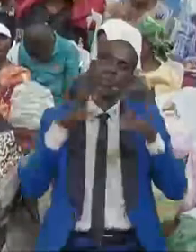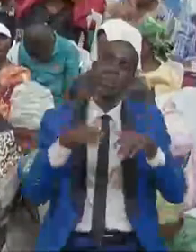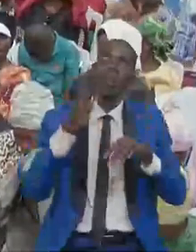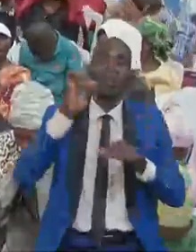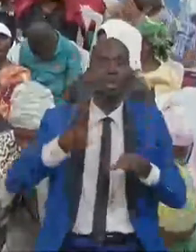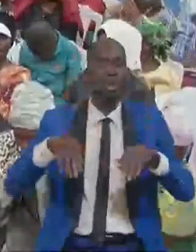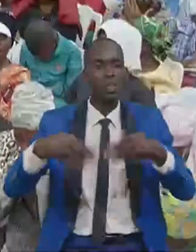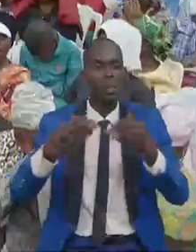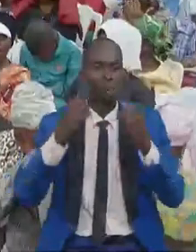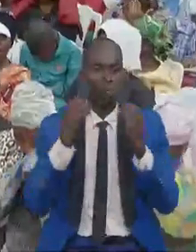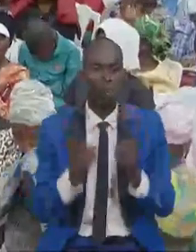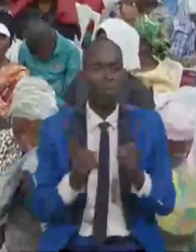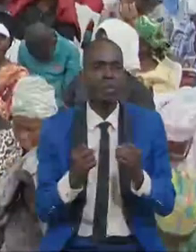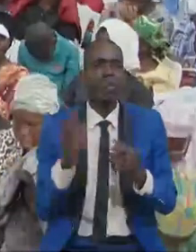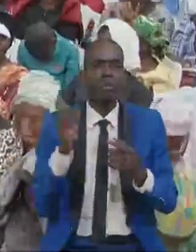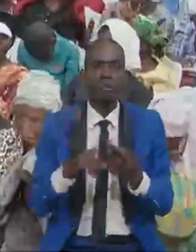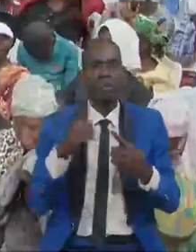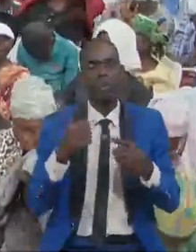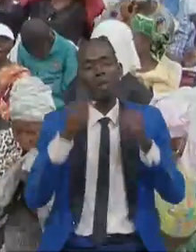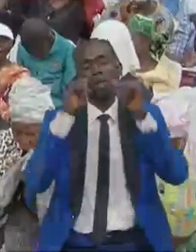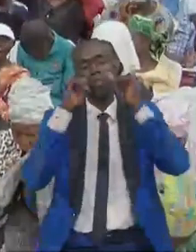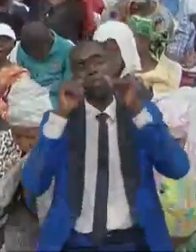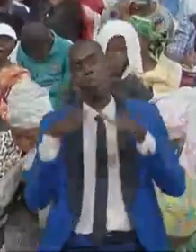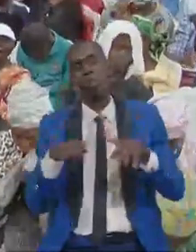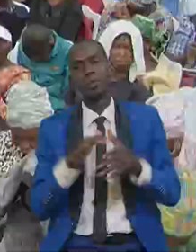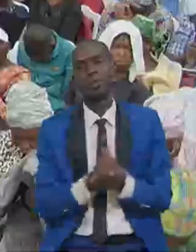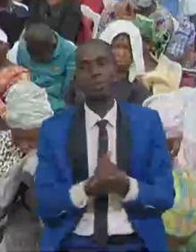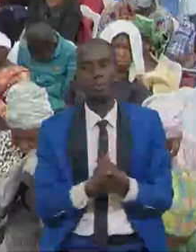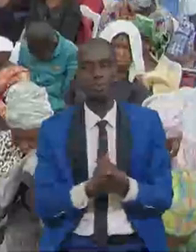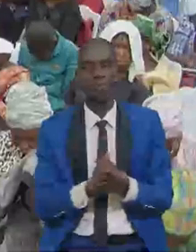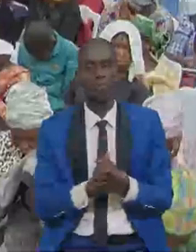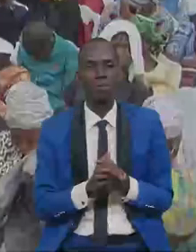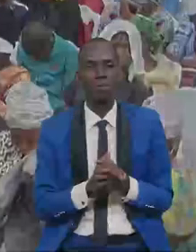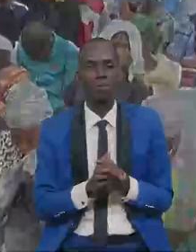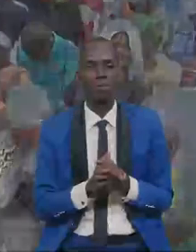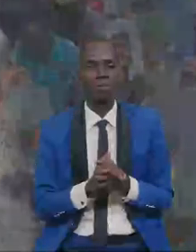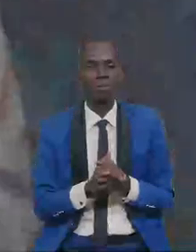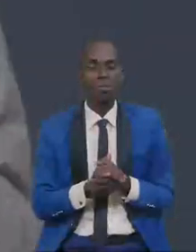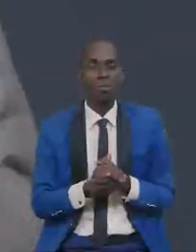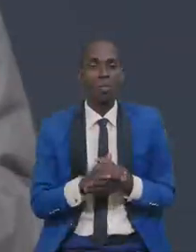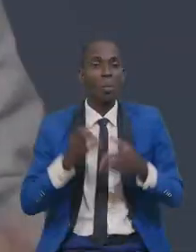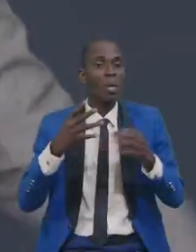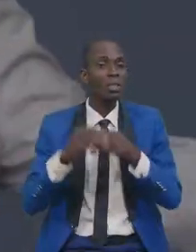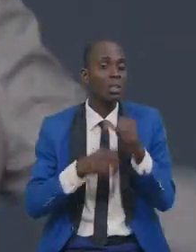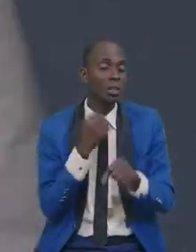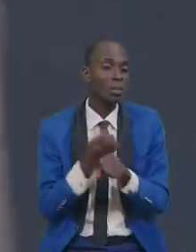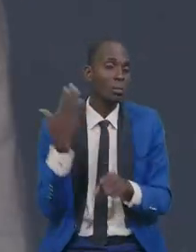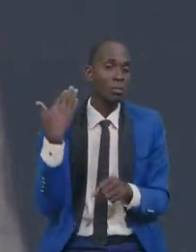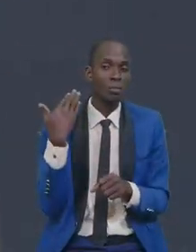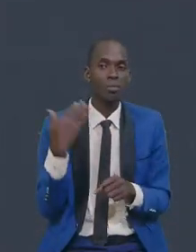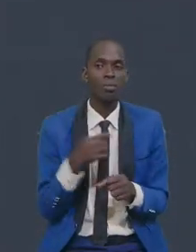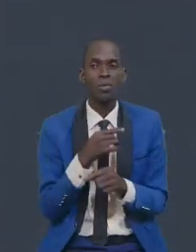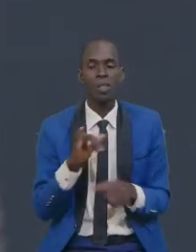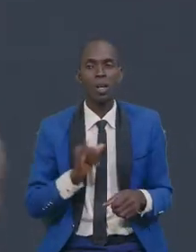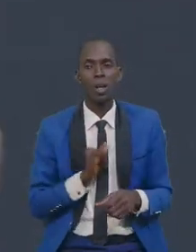fatigué. Il donne de la puissance à celui qui est fatigué. Il y a de cela des nombreuses années.